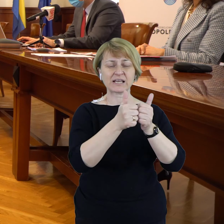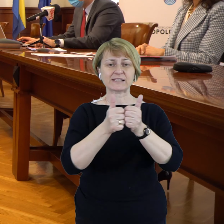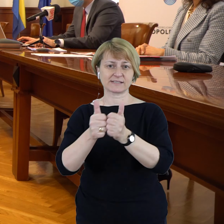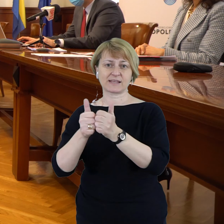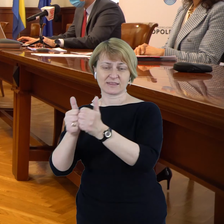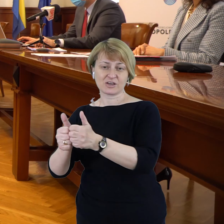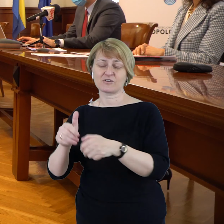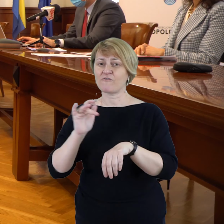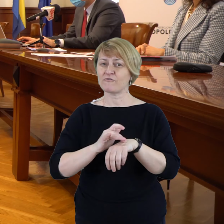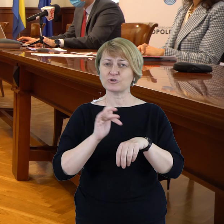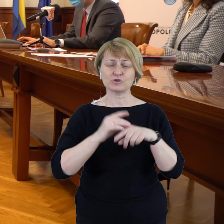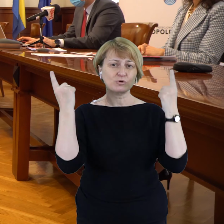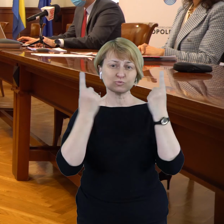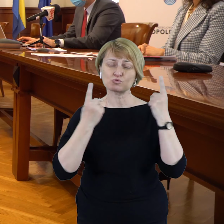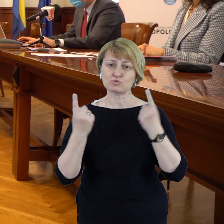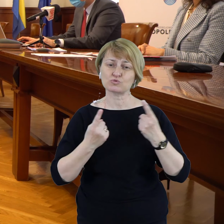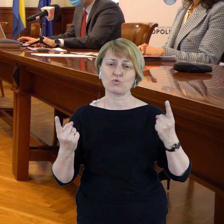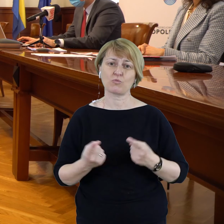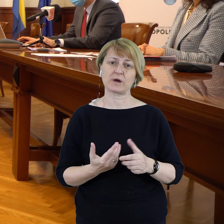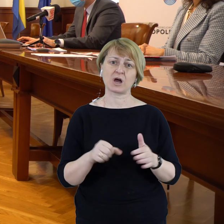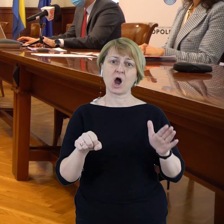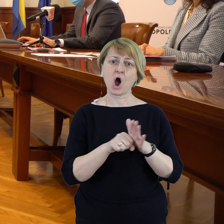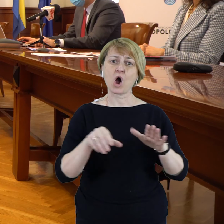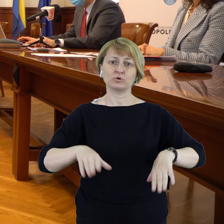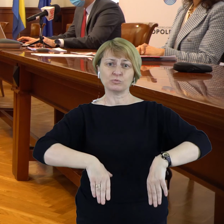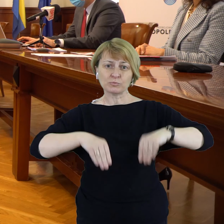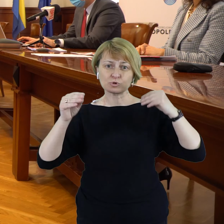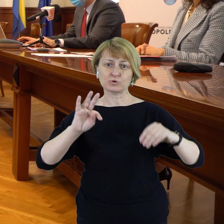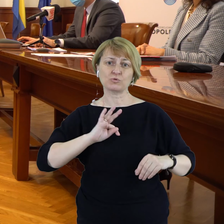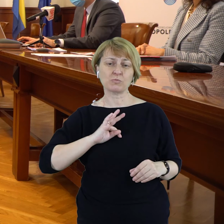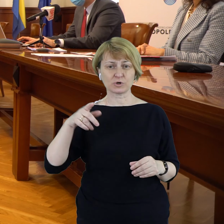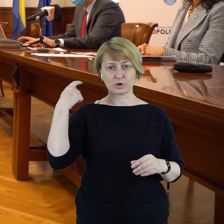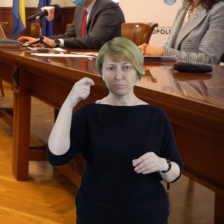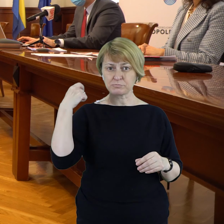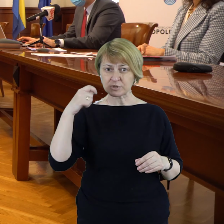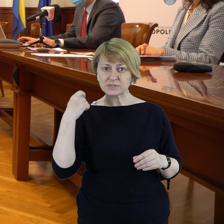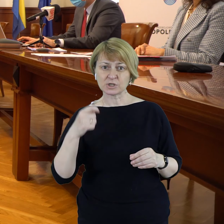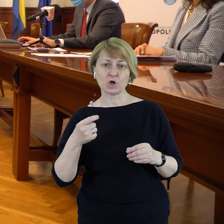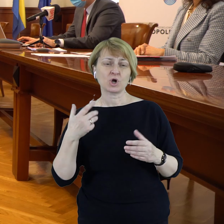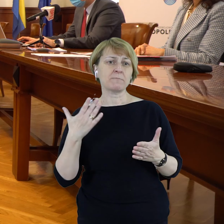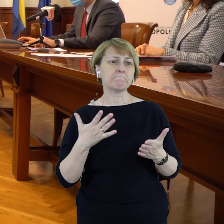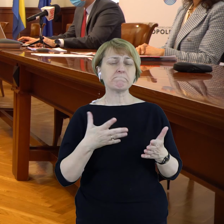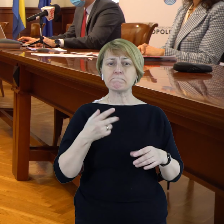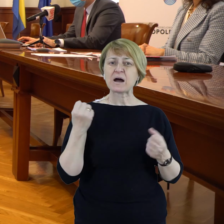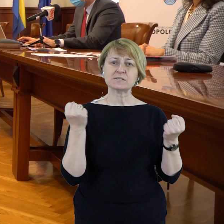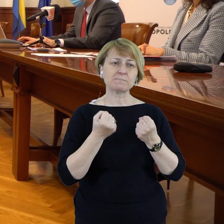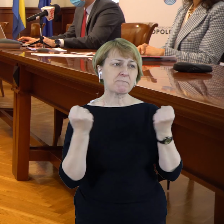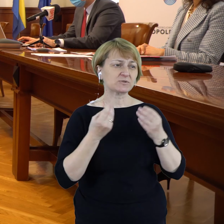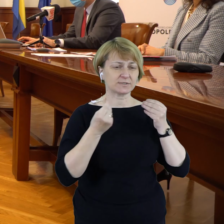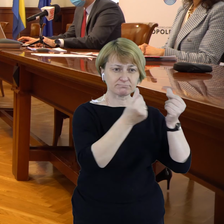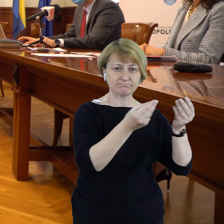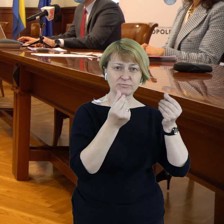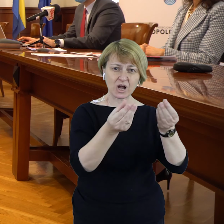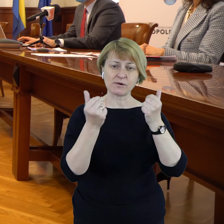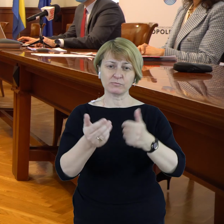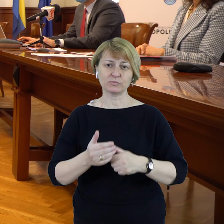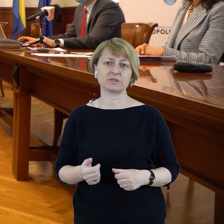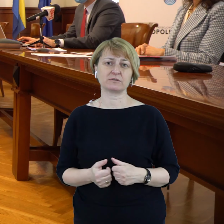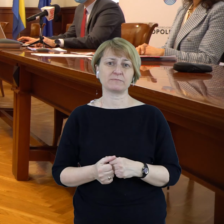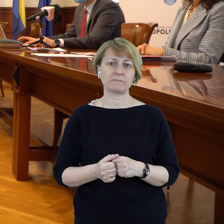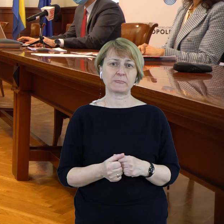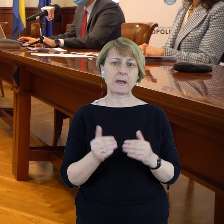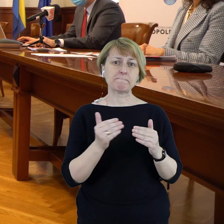roku 2020, co jest wynikiem fantastycznym. Od początku tej kadencji zainwestowaliśmy już ponad